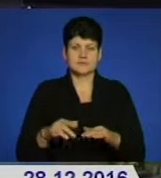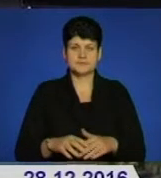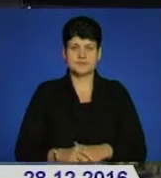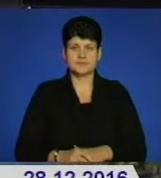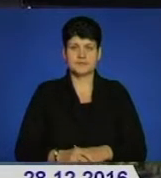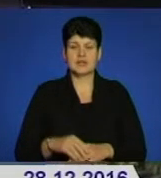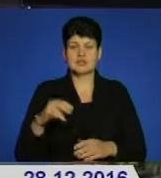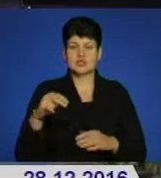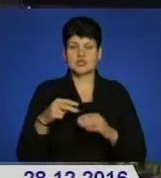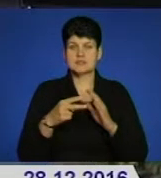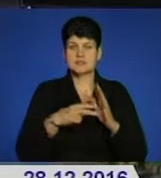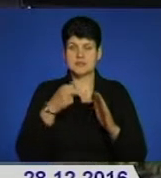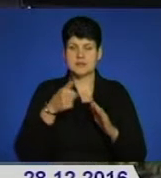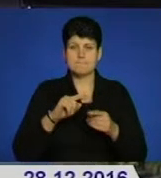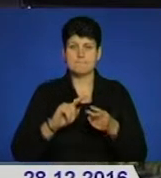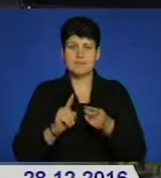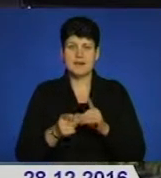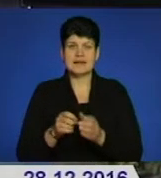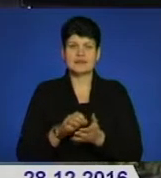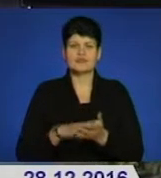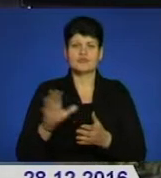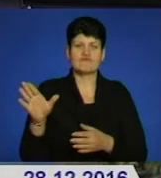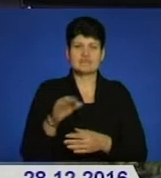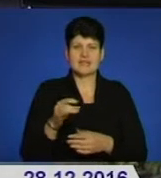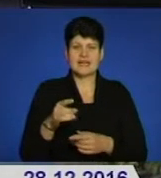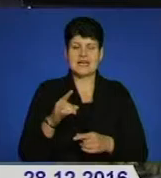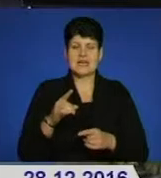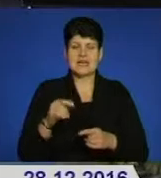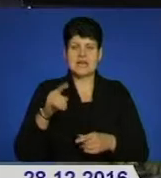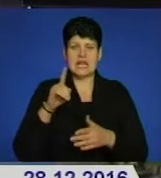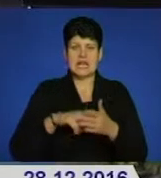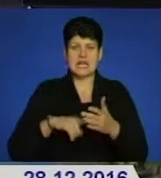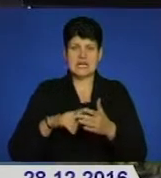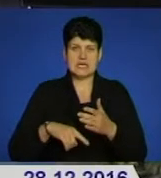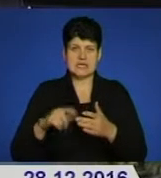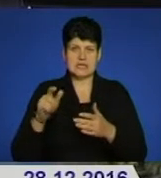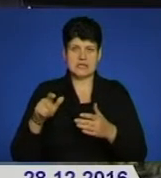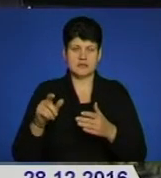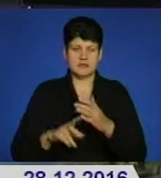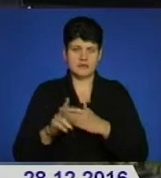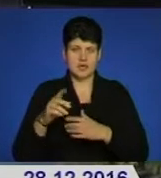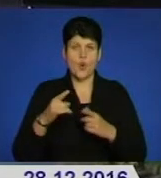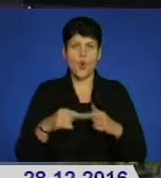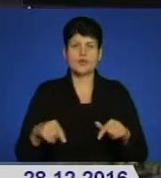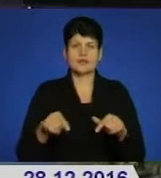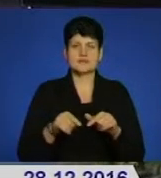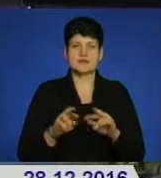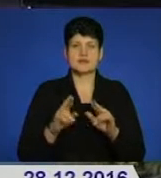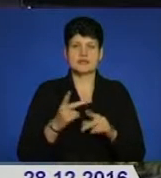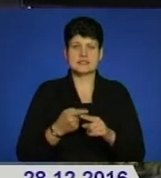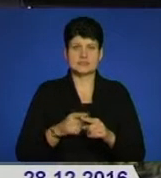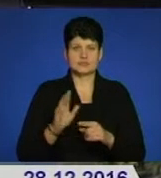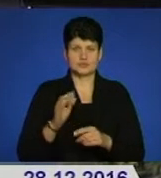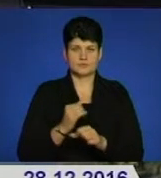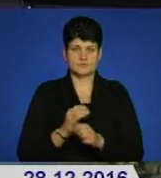У 2017 році перереєструють усі релігійні організації. Як проходитиме цей процес, розповіли на засіданні Ради церков в обласній